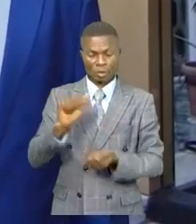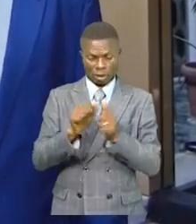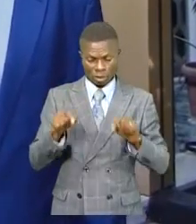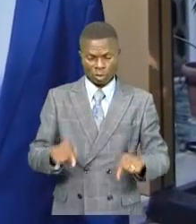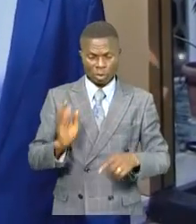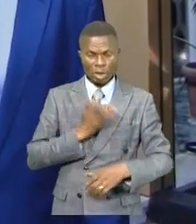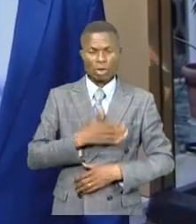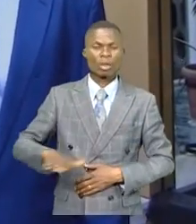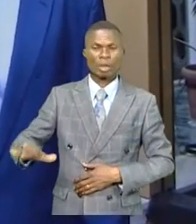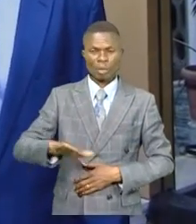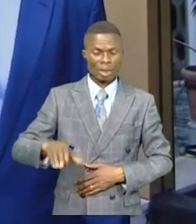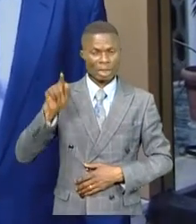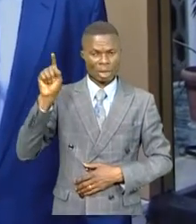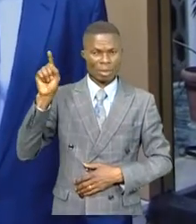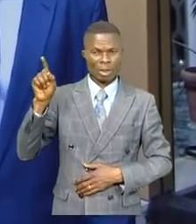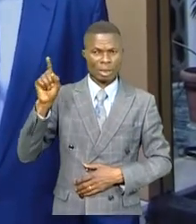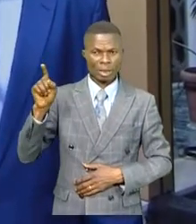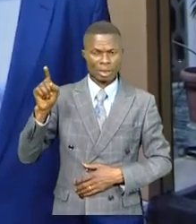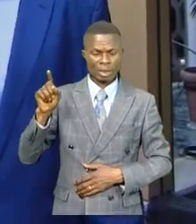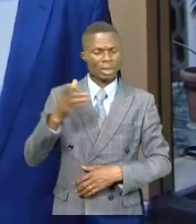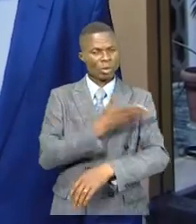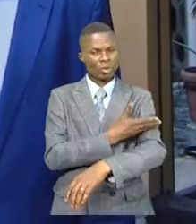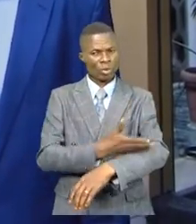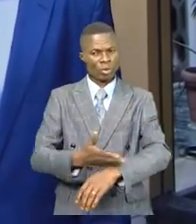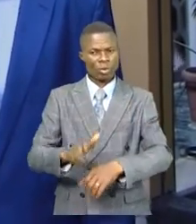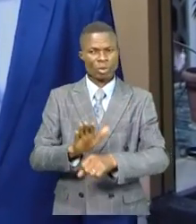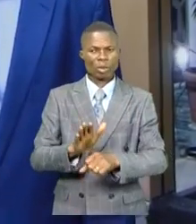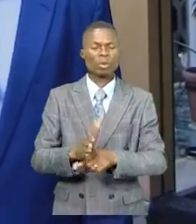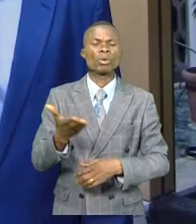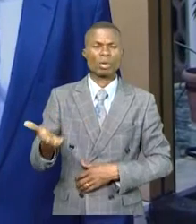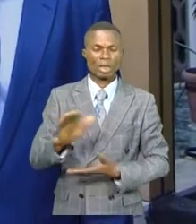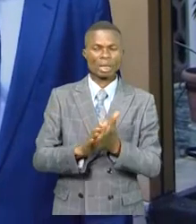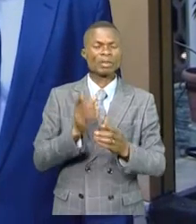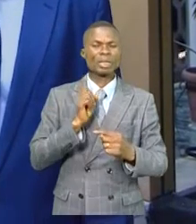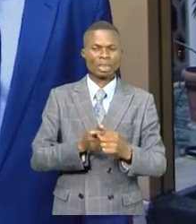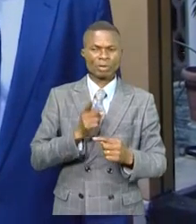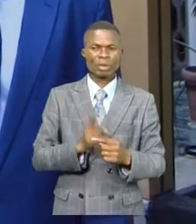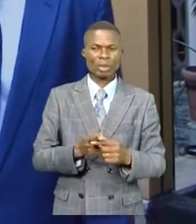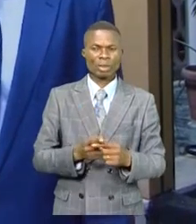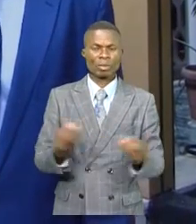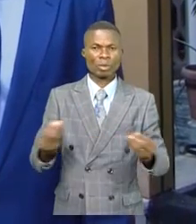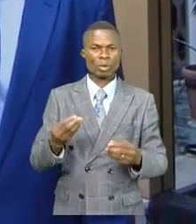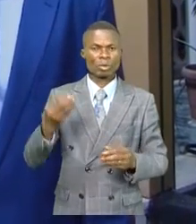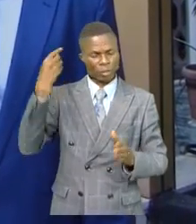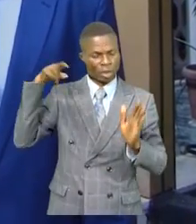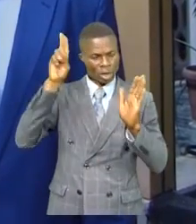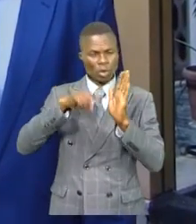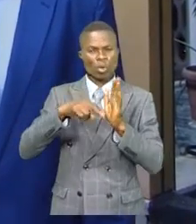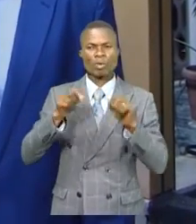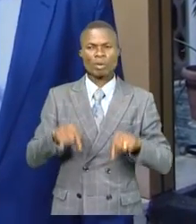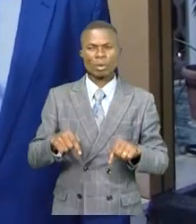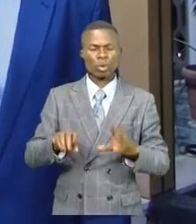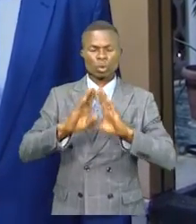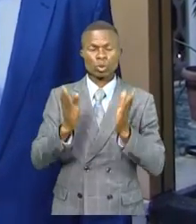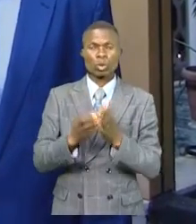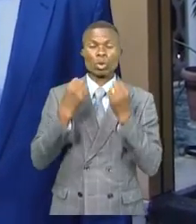Tchad, sans embâche, nous traversons une période difficile. Je pense que les événements de ces derniers jours nous ont un peu tous surpris.